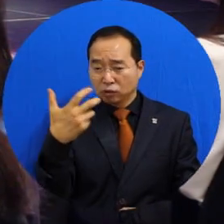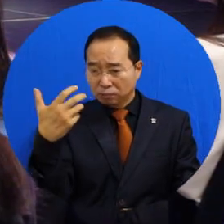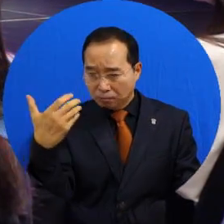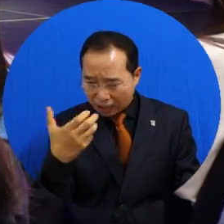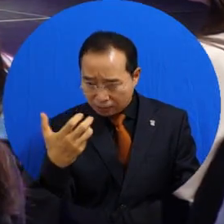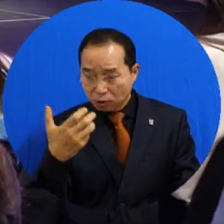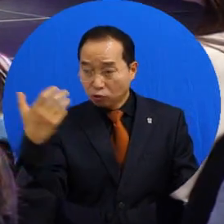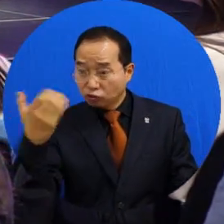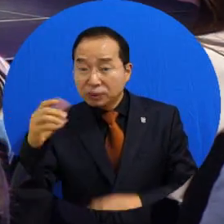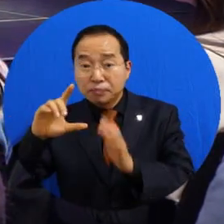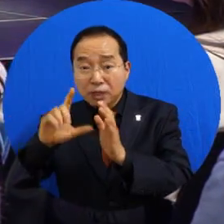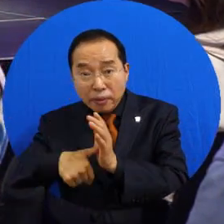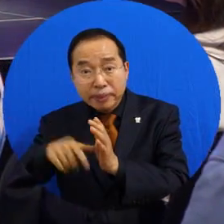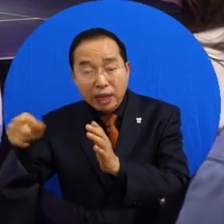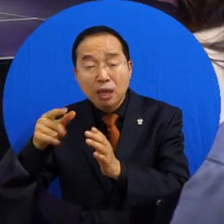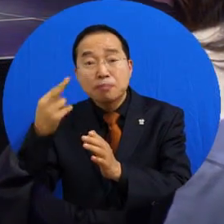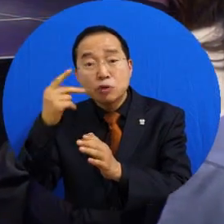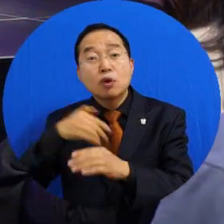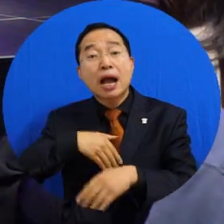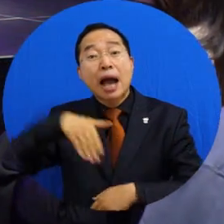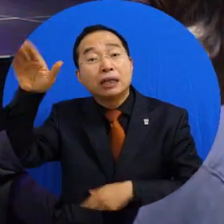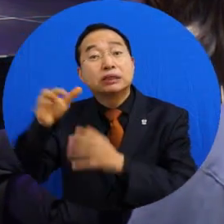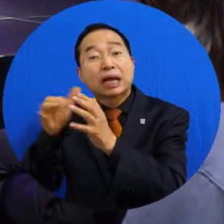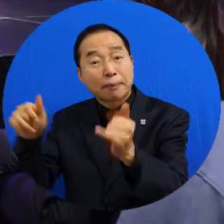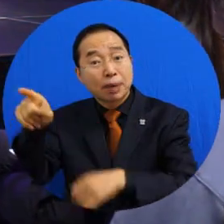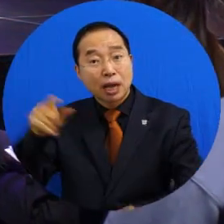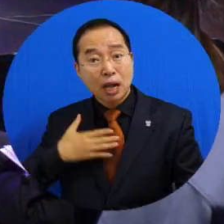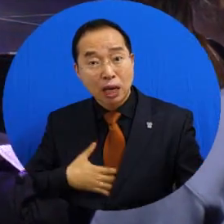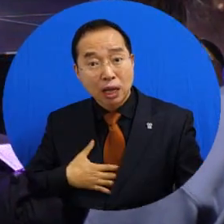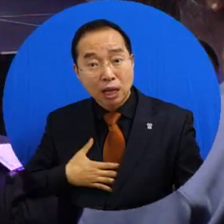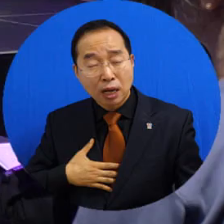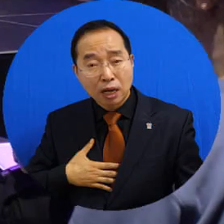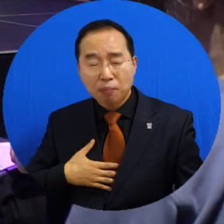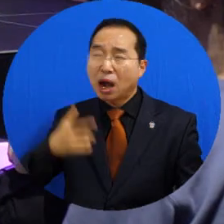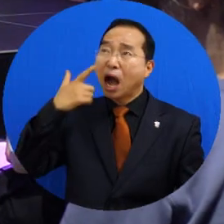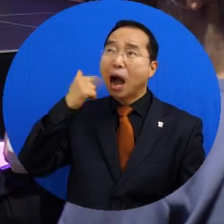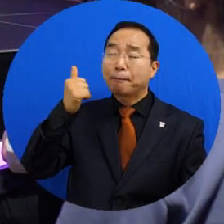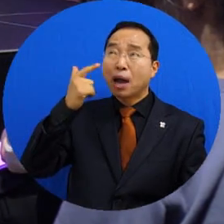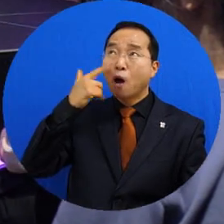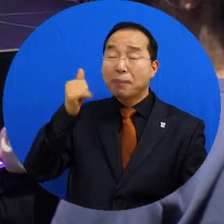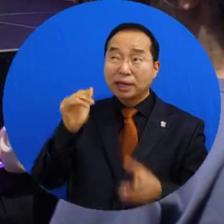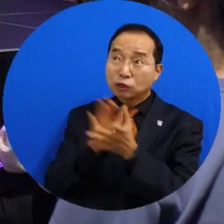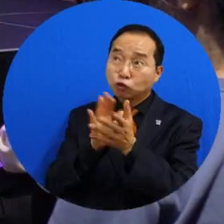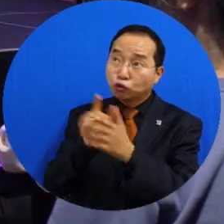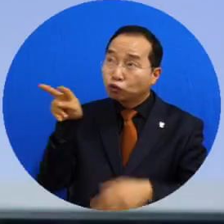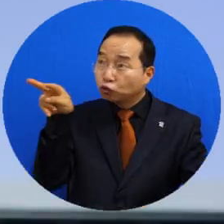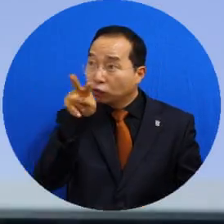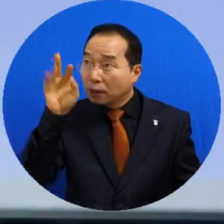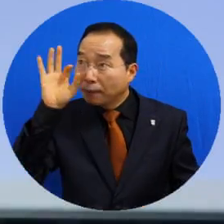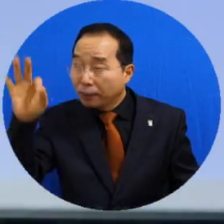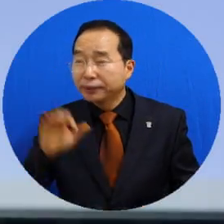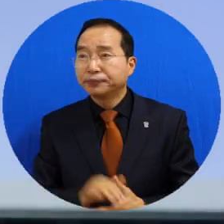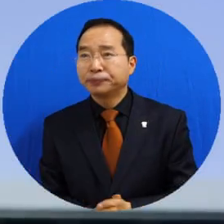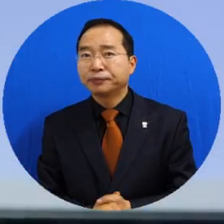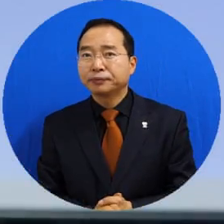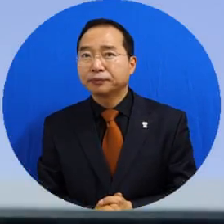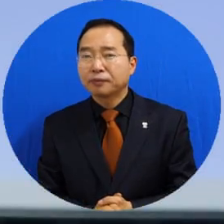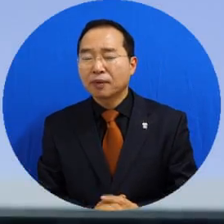미국 간 친구들 혹시 알아요? 혹은 엄마 친구, 엄마 아빠 친구들 보시면은